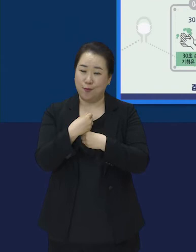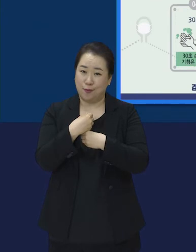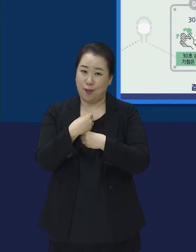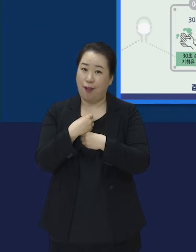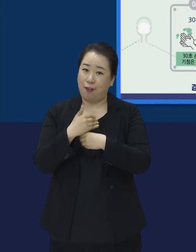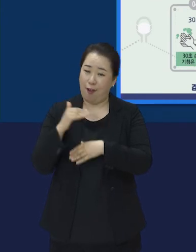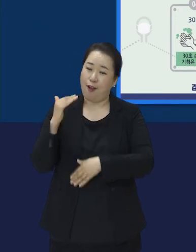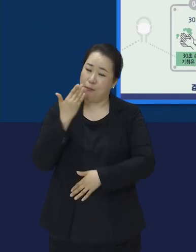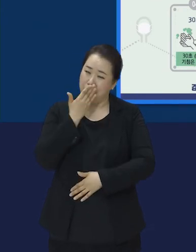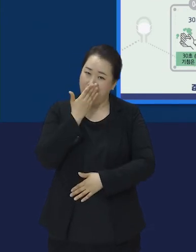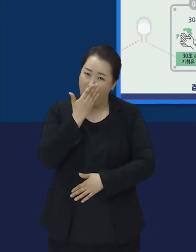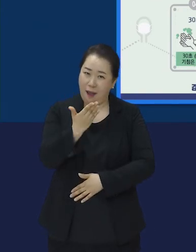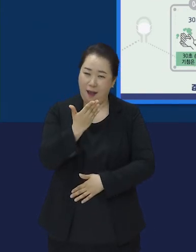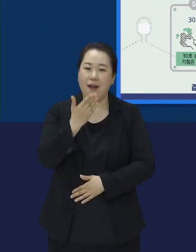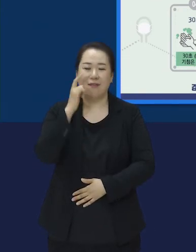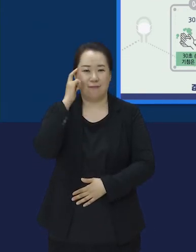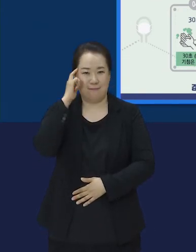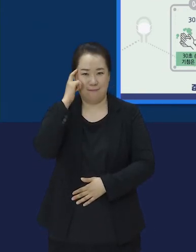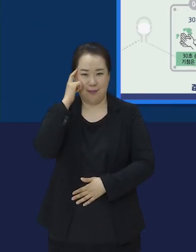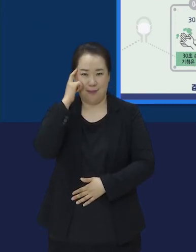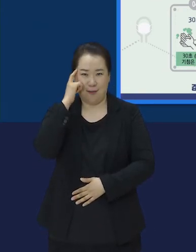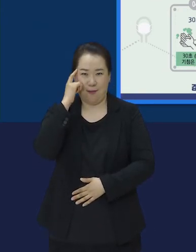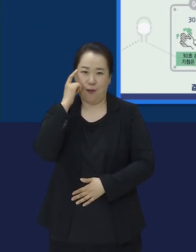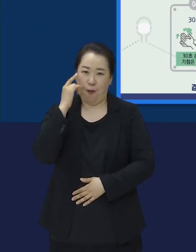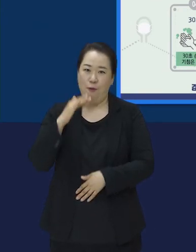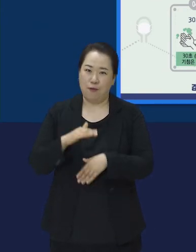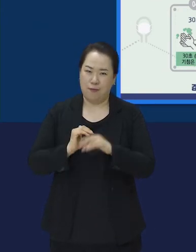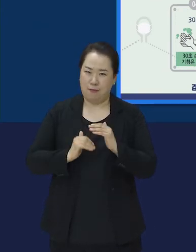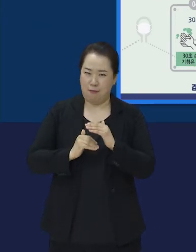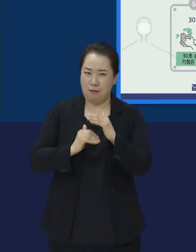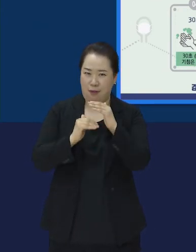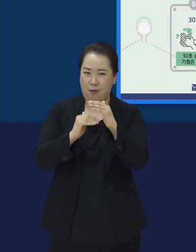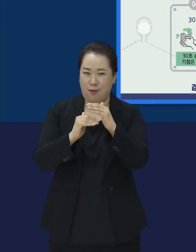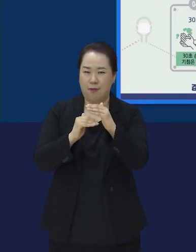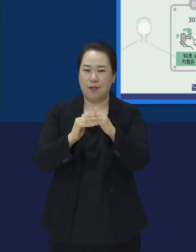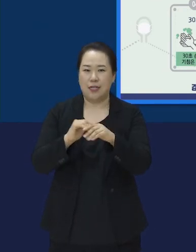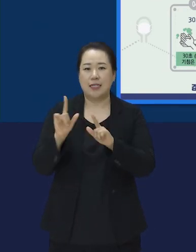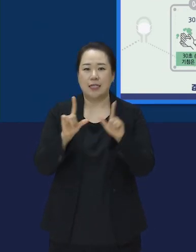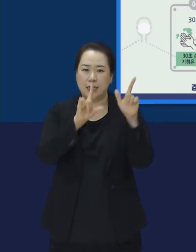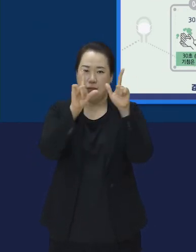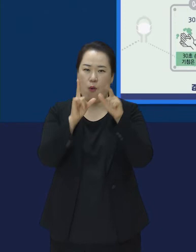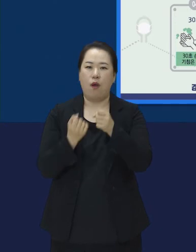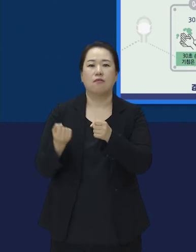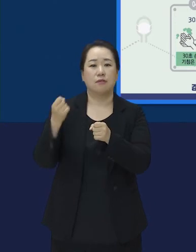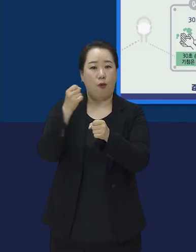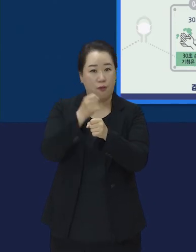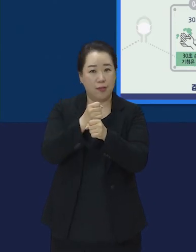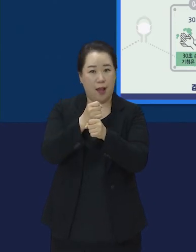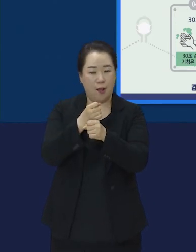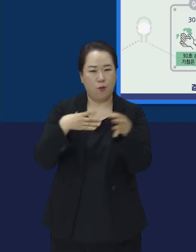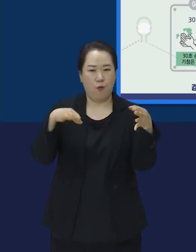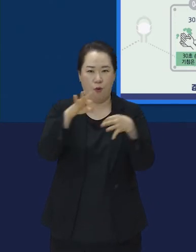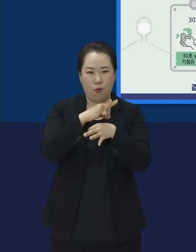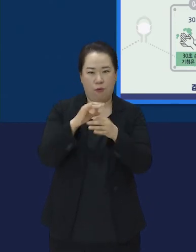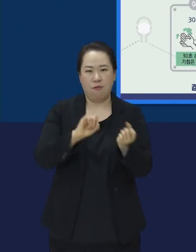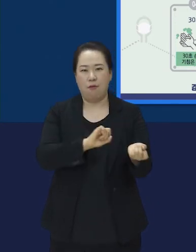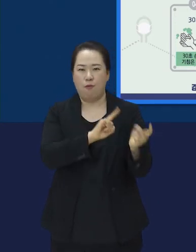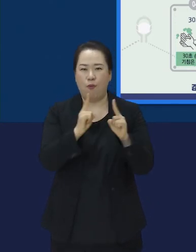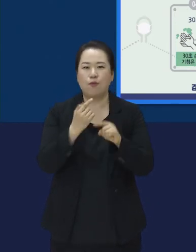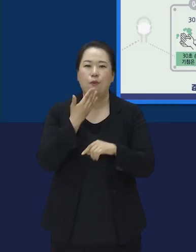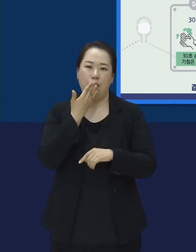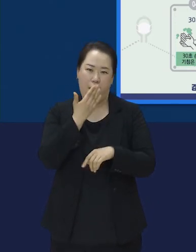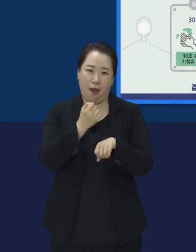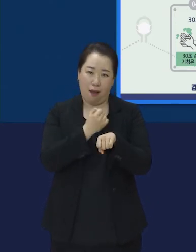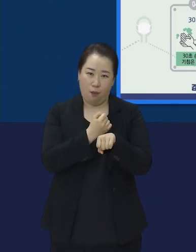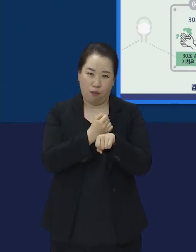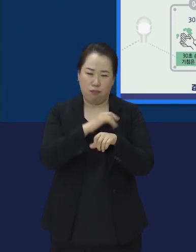지속적으로 유지할 수 있게 돼 단계적인 정상 생활과 경제 활동으로의 복귀가 가능하고